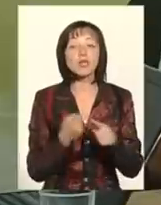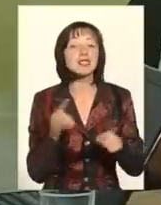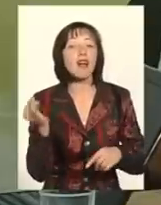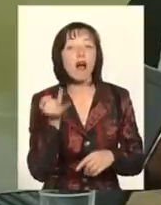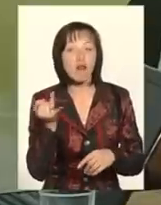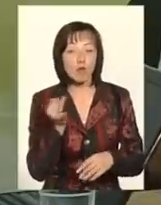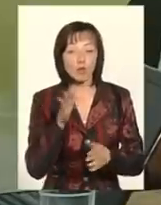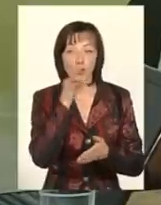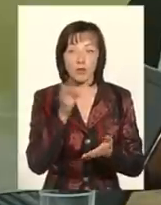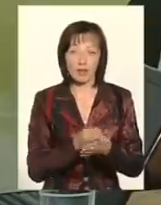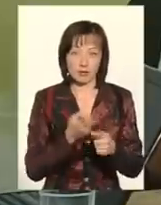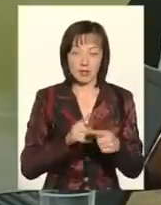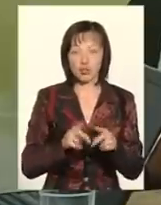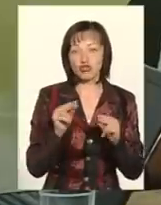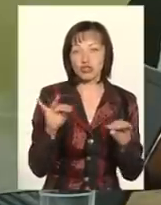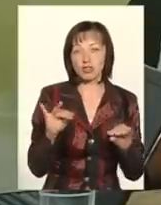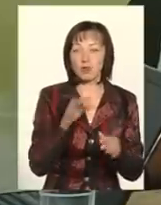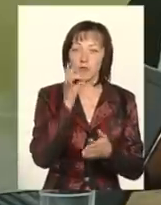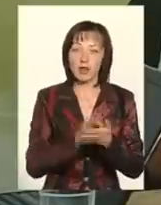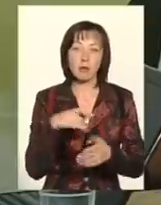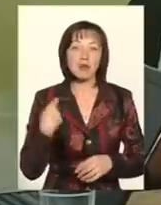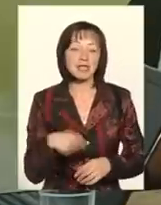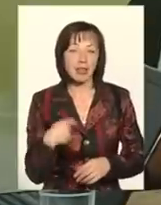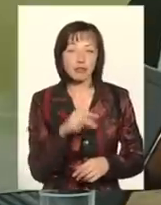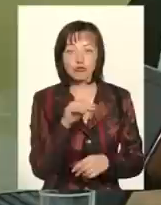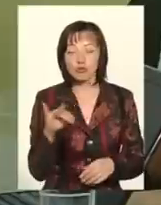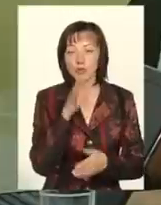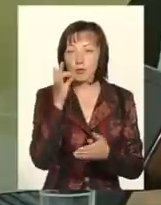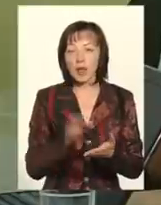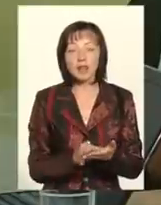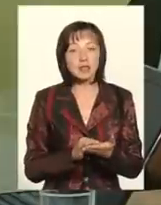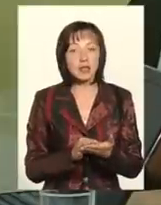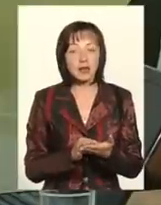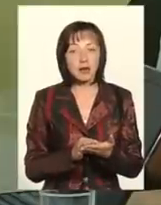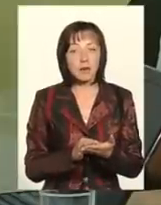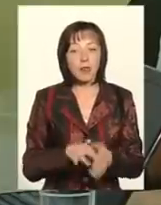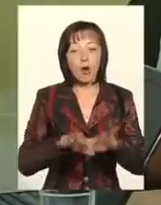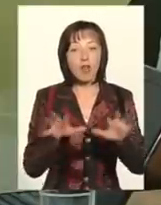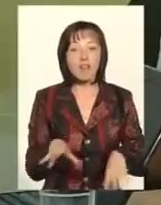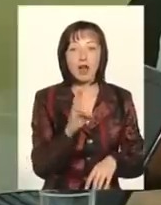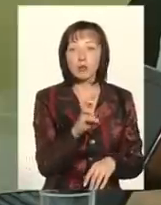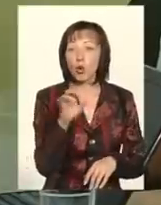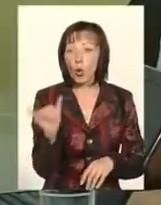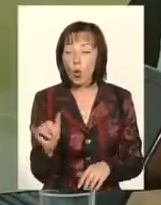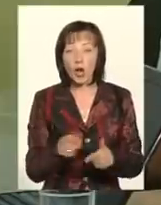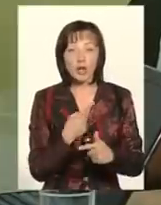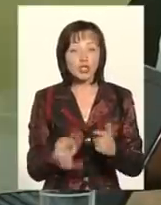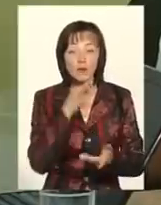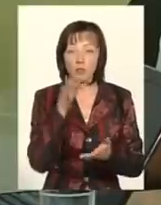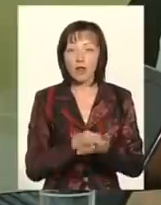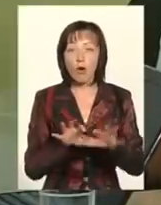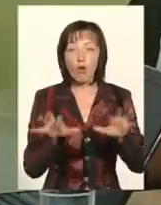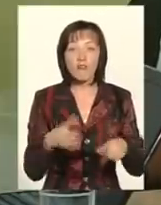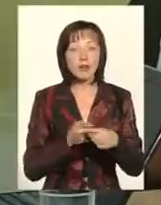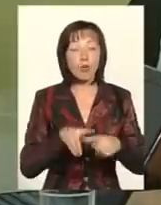буде нести за це відповідальність чи це буде нести відповідальність президент чи це буде нести відповідальність голова НБУ чи це буде нести відповідальність